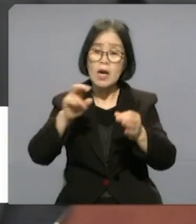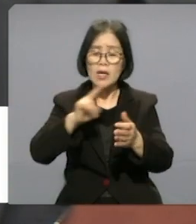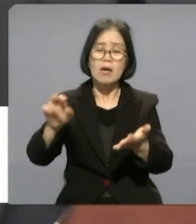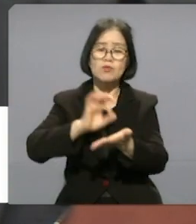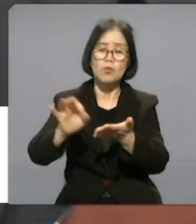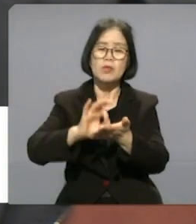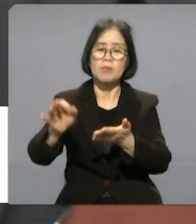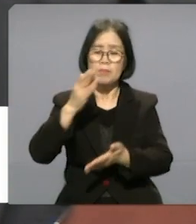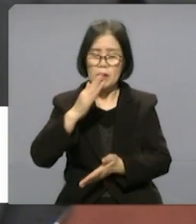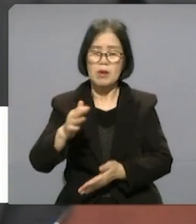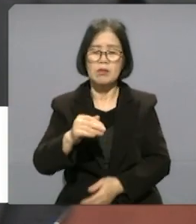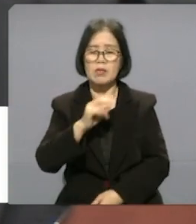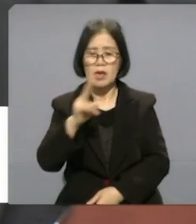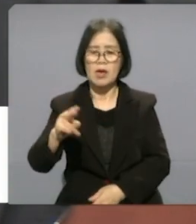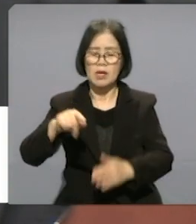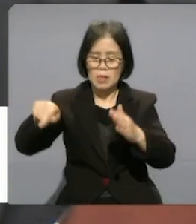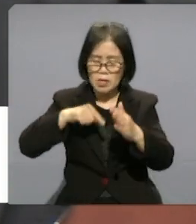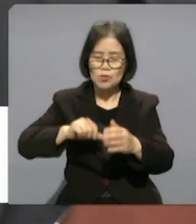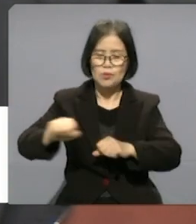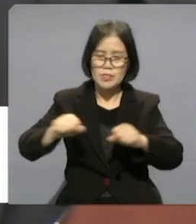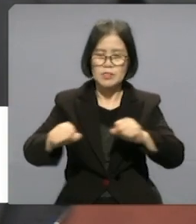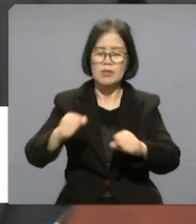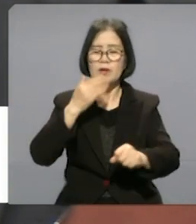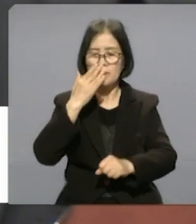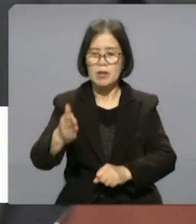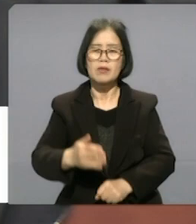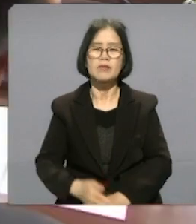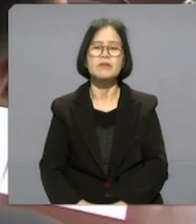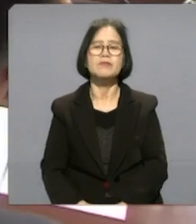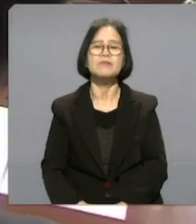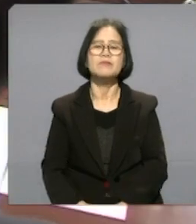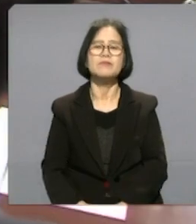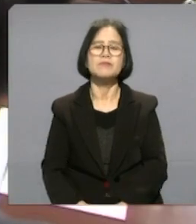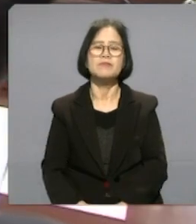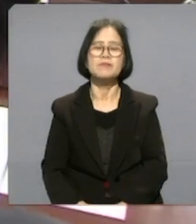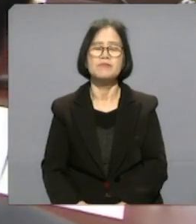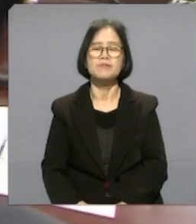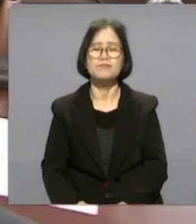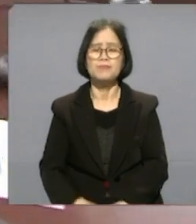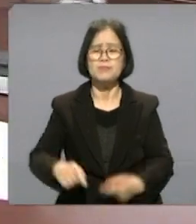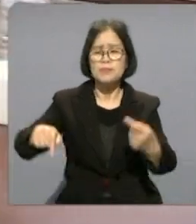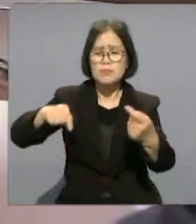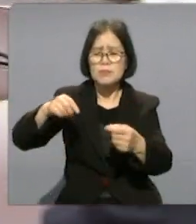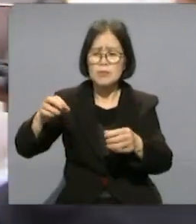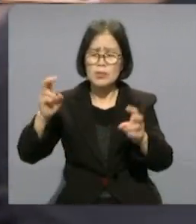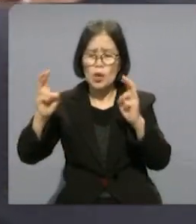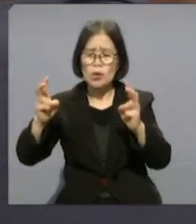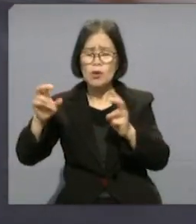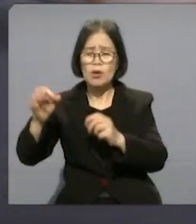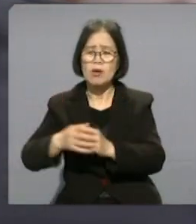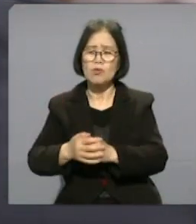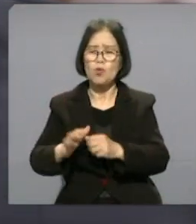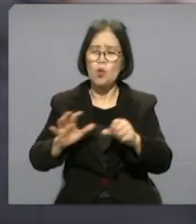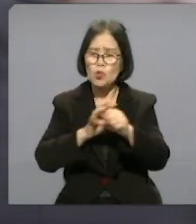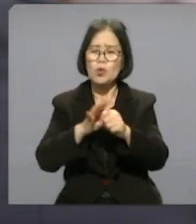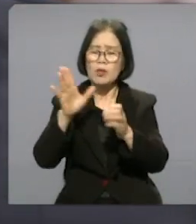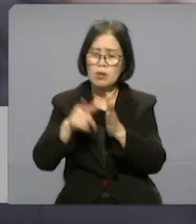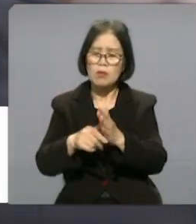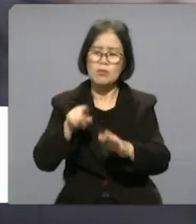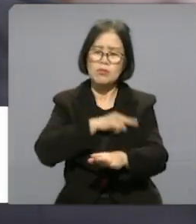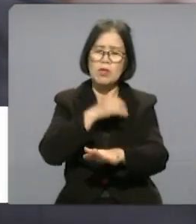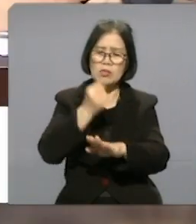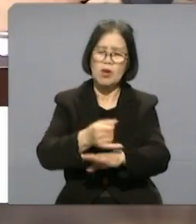있고 그래야지만 내수 활성화가 이루어질 수 있습니다. 경영계는 코로나 시국에서 최저임금이